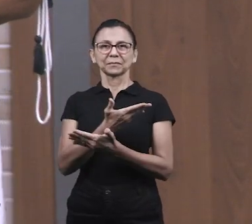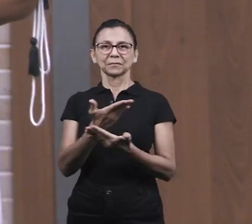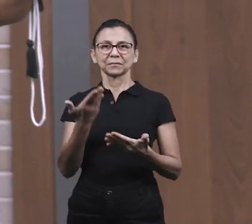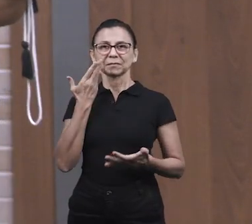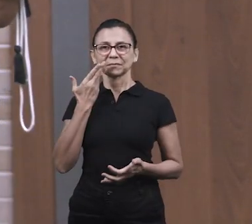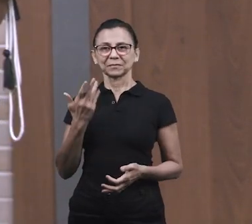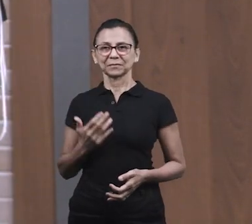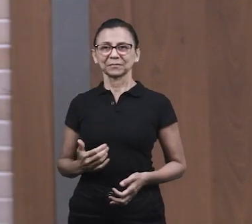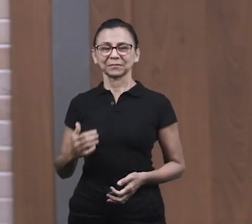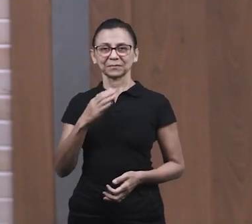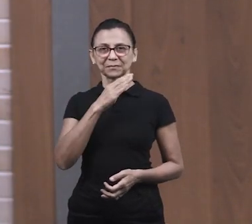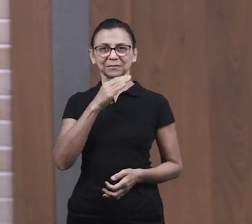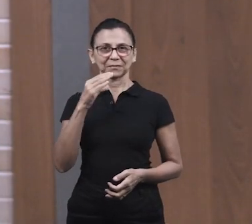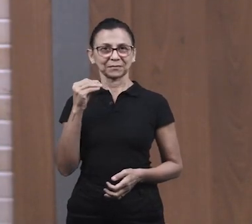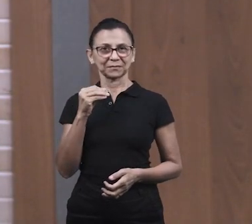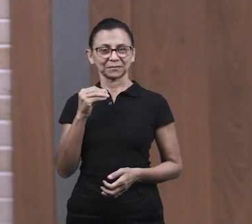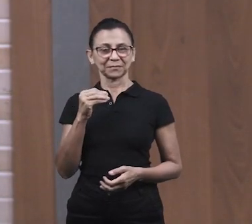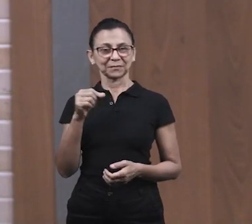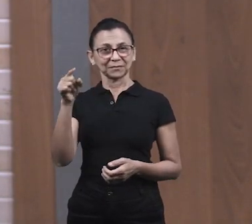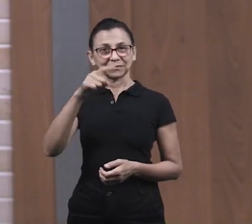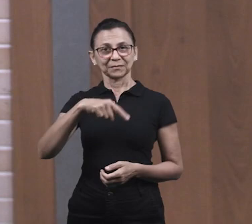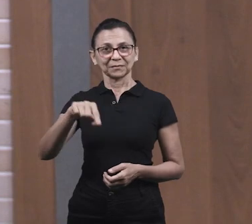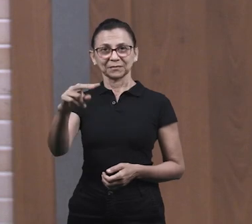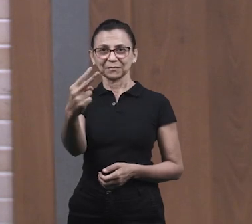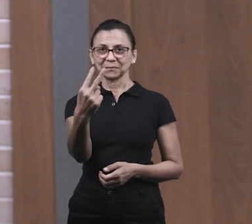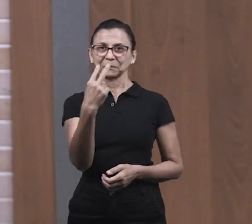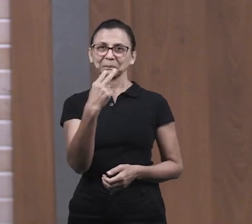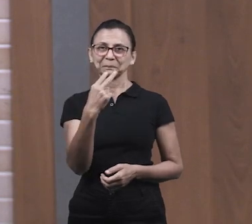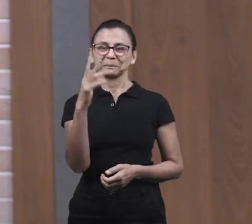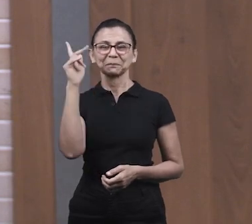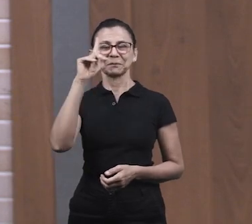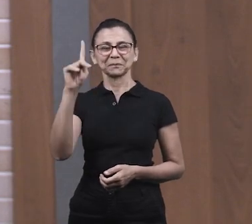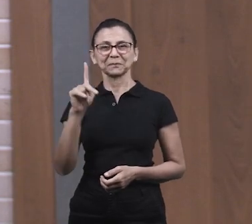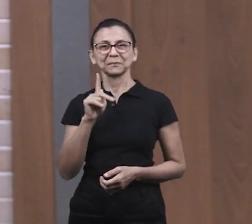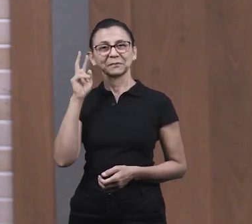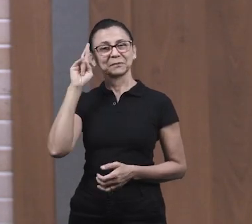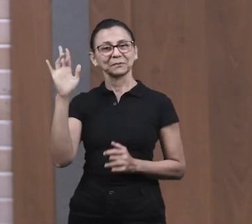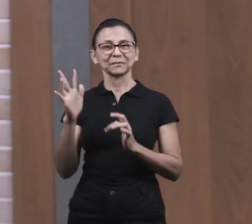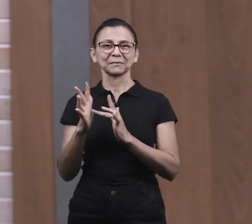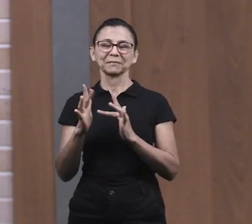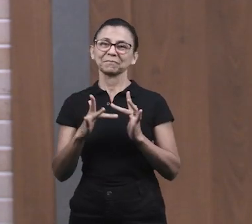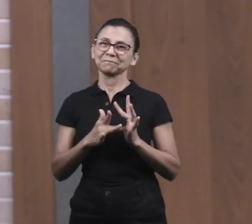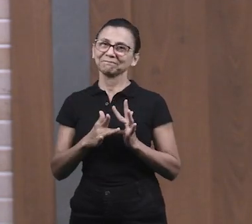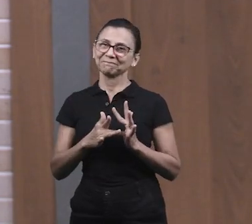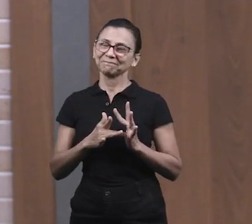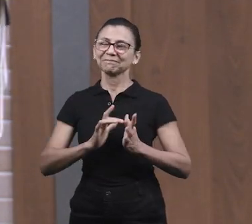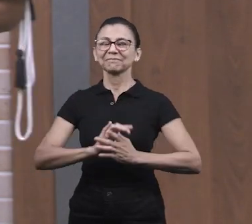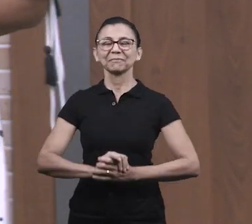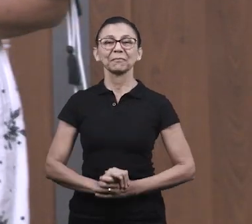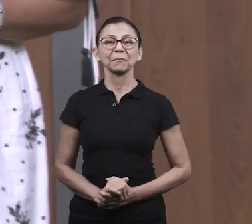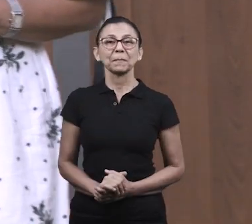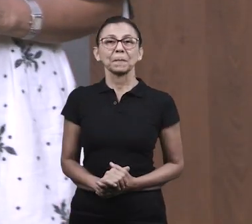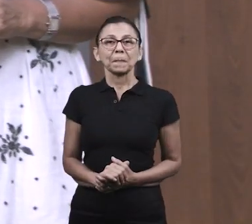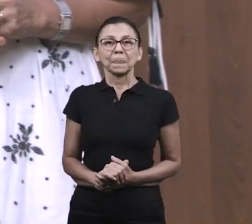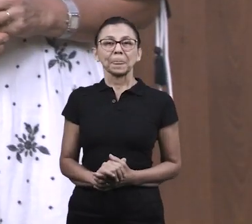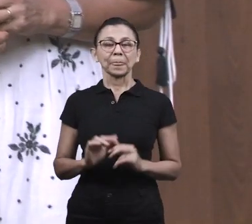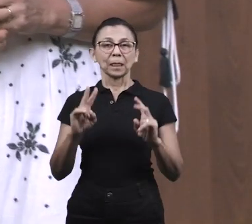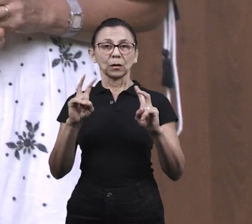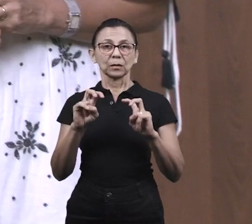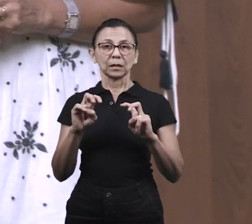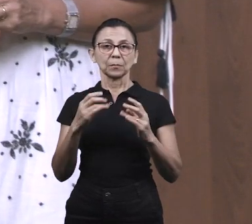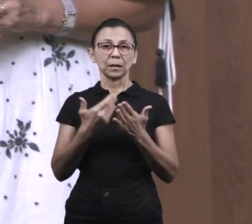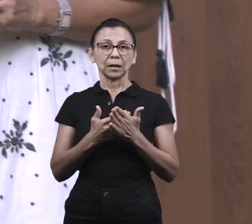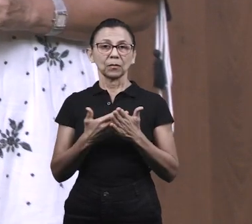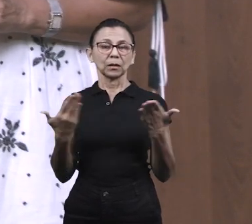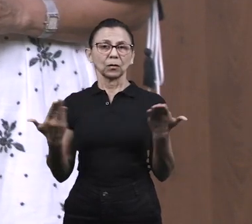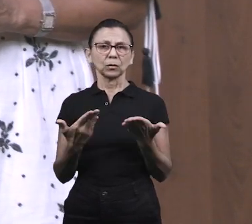Nous saluons les enfants intermédiaires et adolescents et tous qui nous assistent dans la paix du Seigneur Jésus. Aujourd'hui,